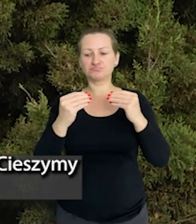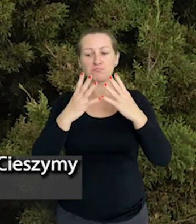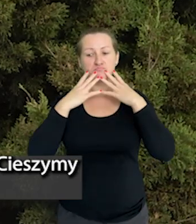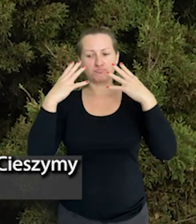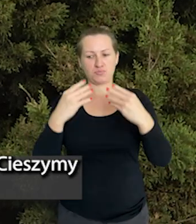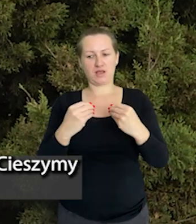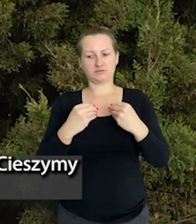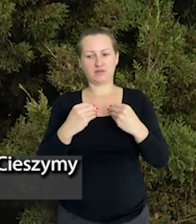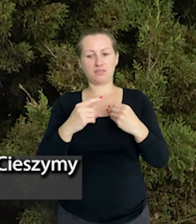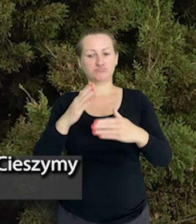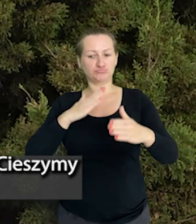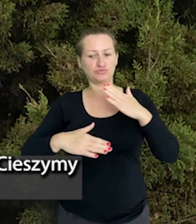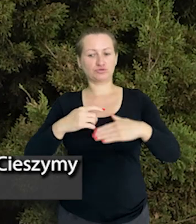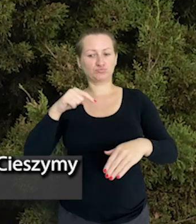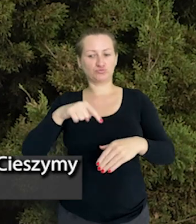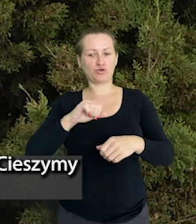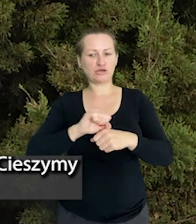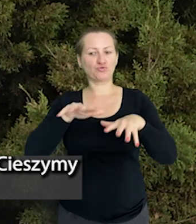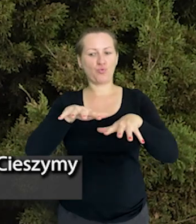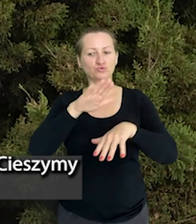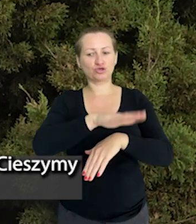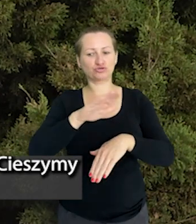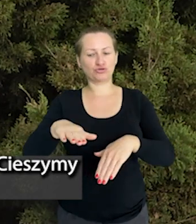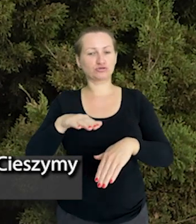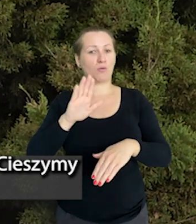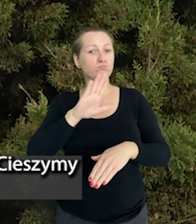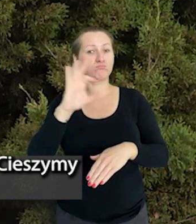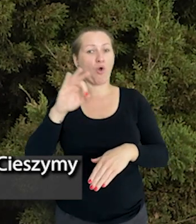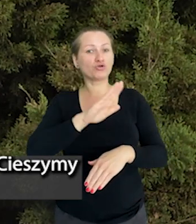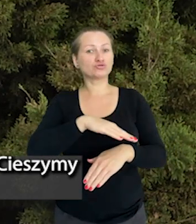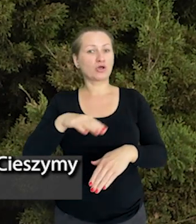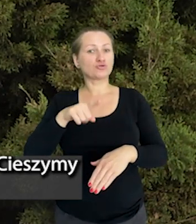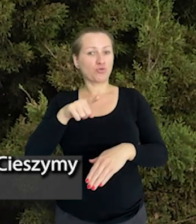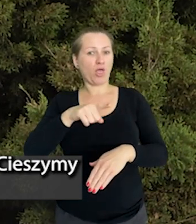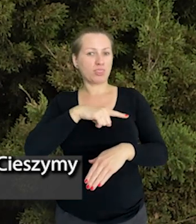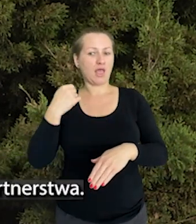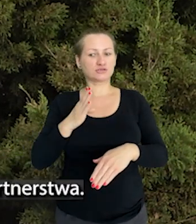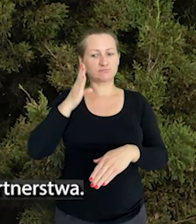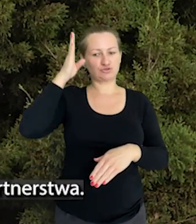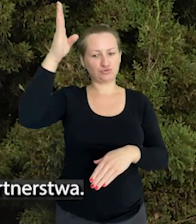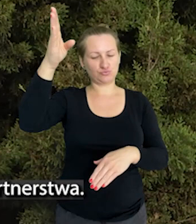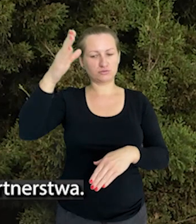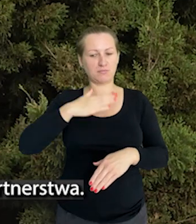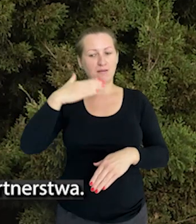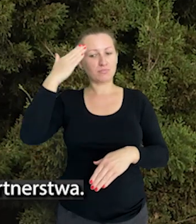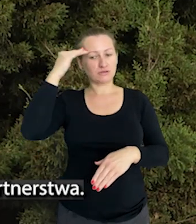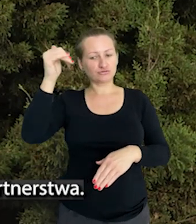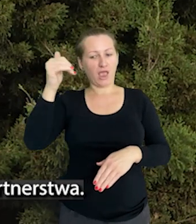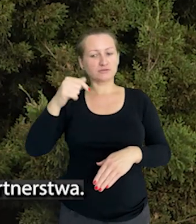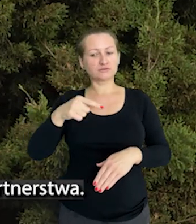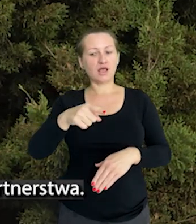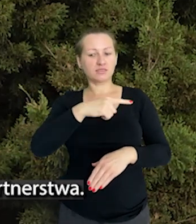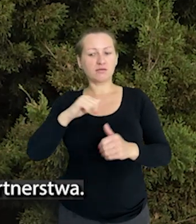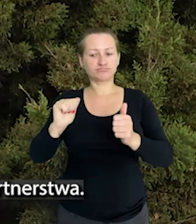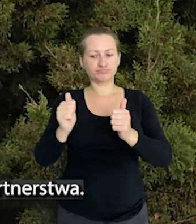tolles Geschenk bekommen haben und gerade auch viele Kinder dabei sind, denn die Kinder sind unsere Zukunft und sollen die Städtepartnerschaft auch